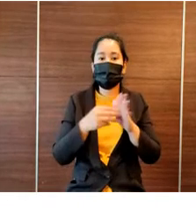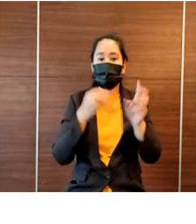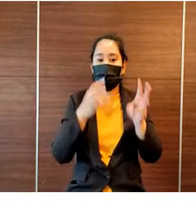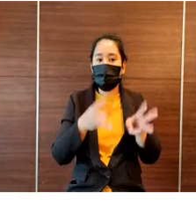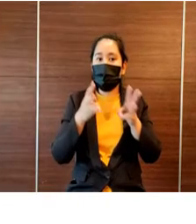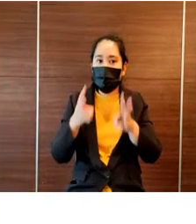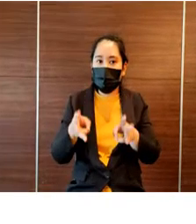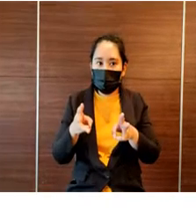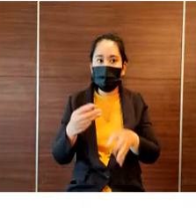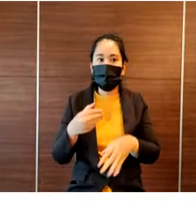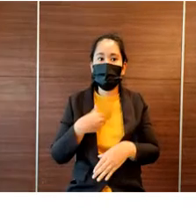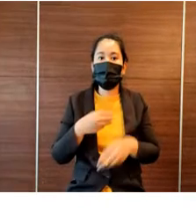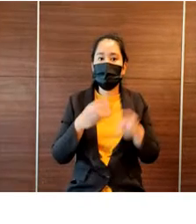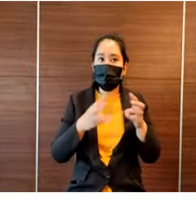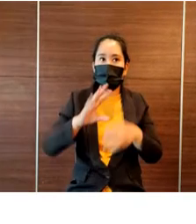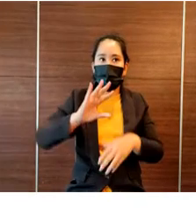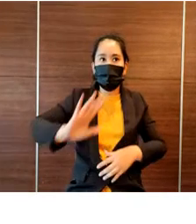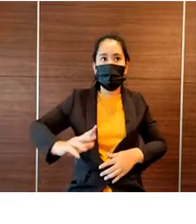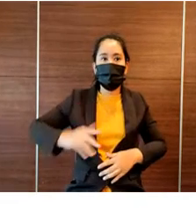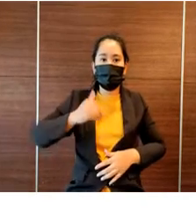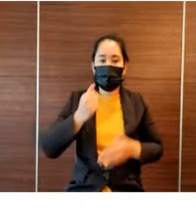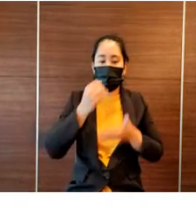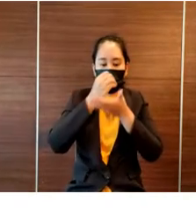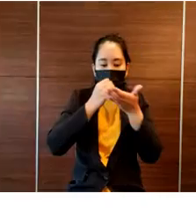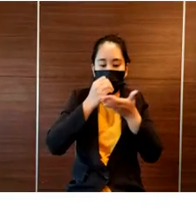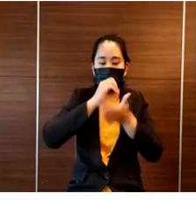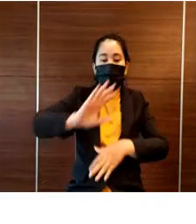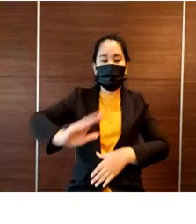การฟื้นฟูยาเสพติดครับ